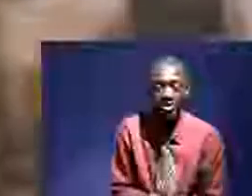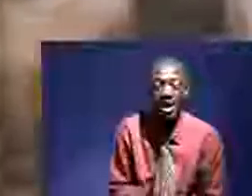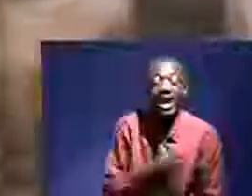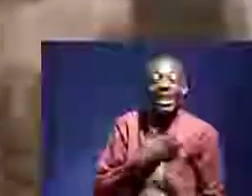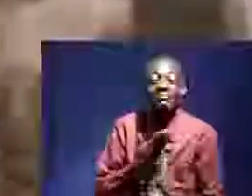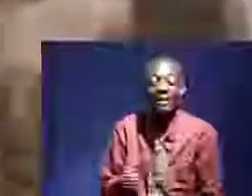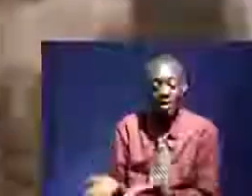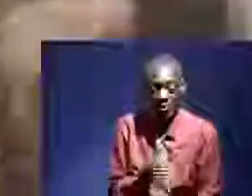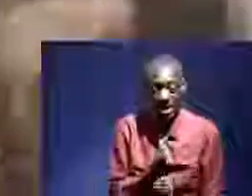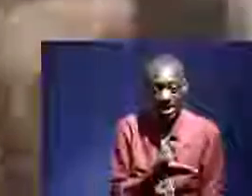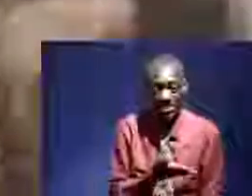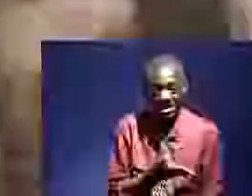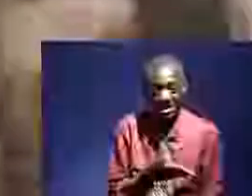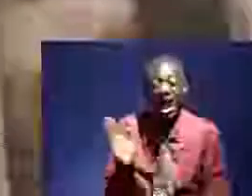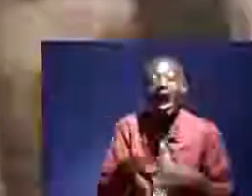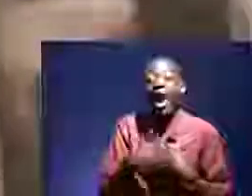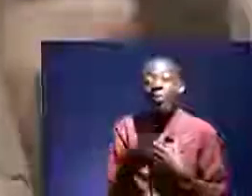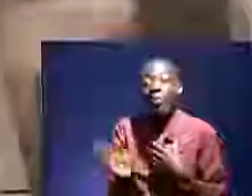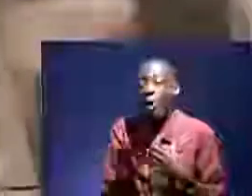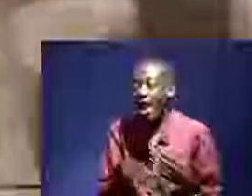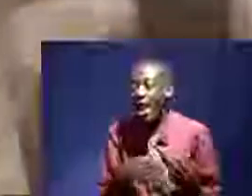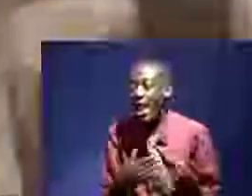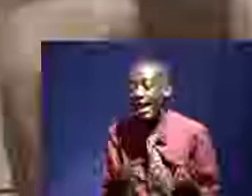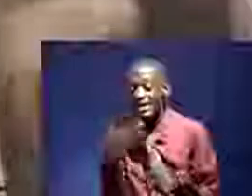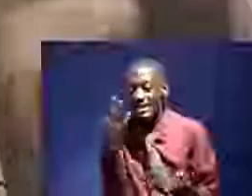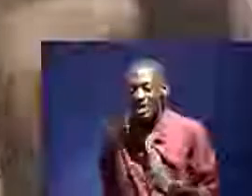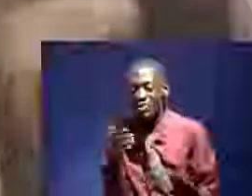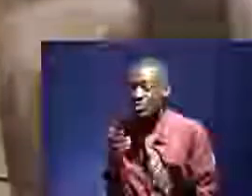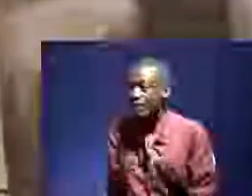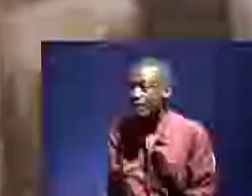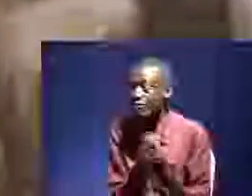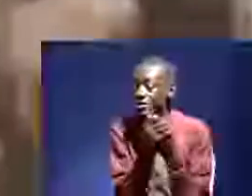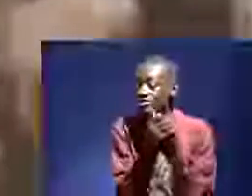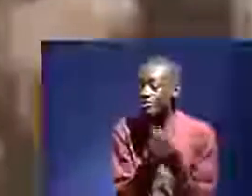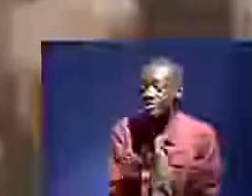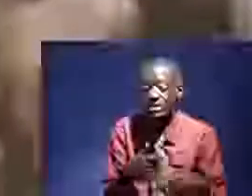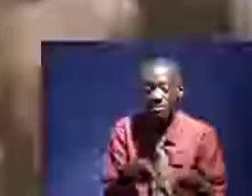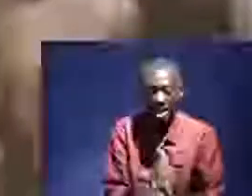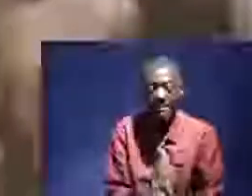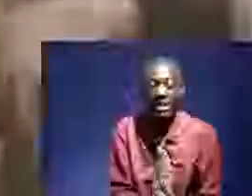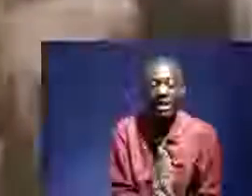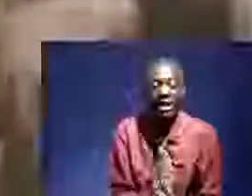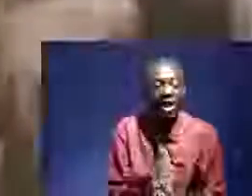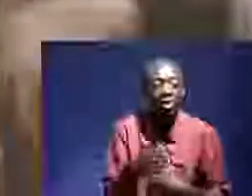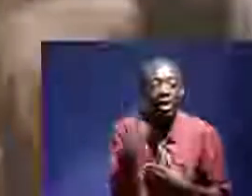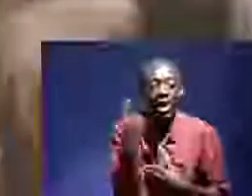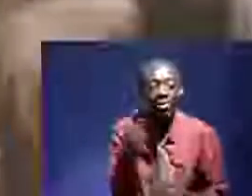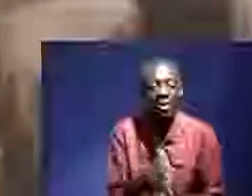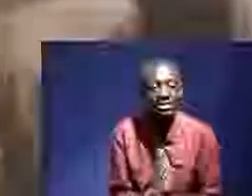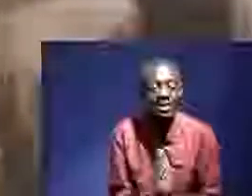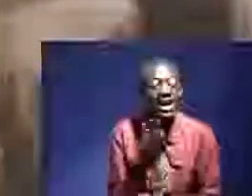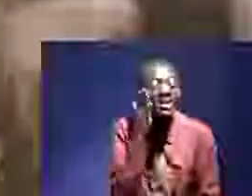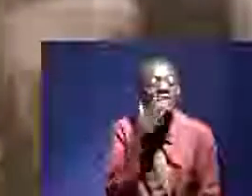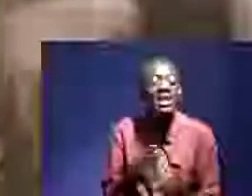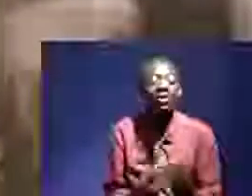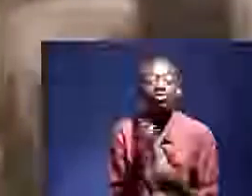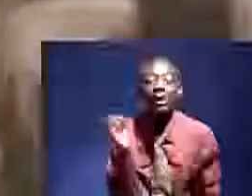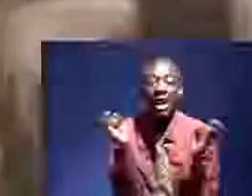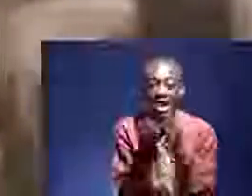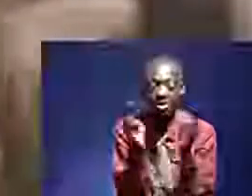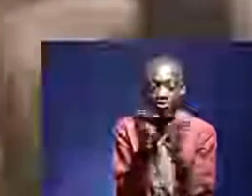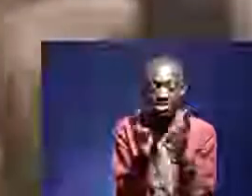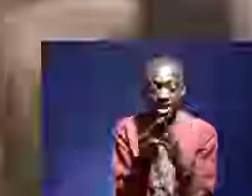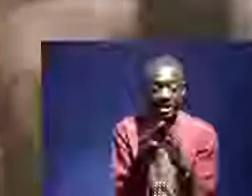Nipende kuwakaribisha kwaya. Tutakuwa na kwaya tatu mfululizo zitakazoimba hapa. Kwaya kwanza ni kwaya vijana Arusha mjini